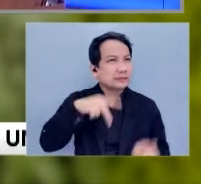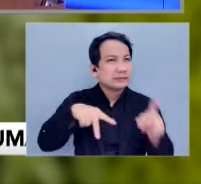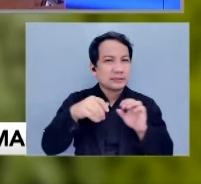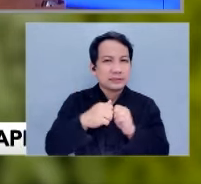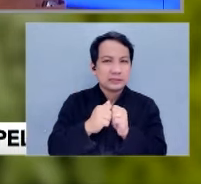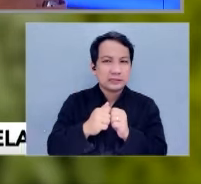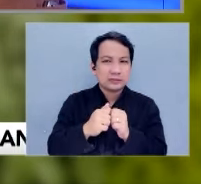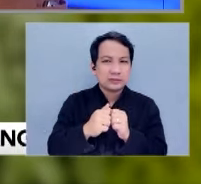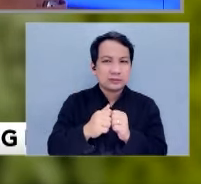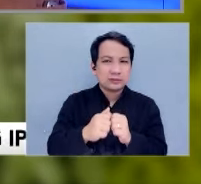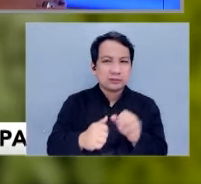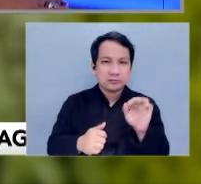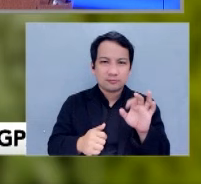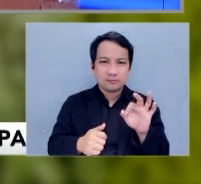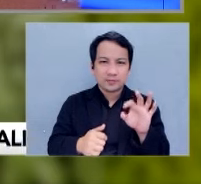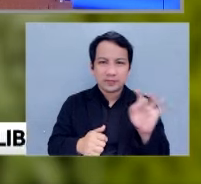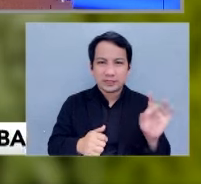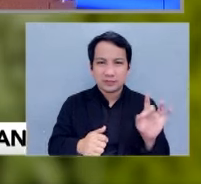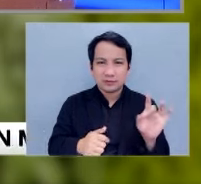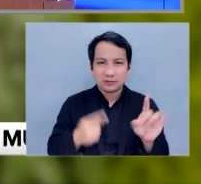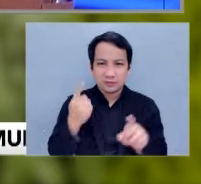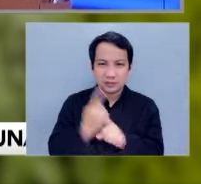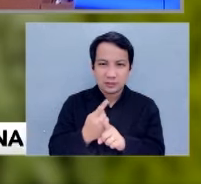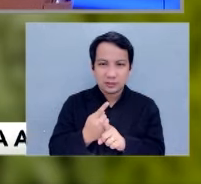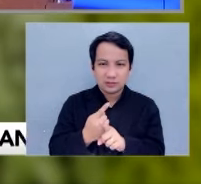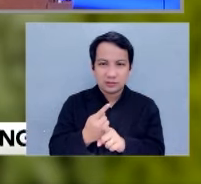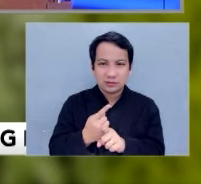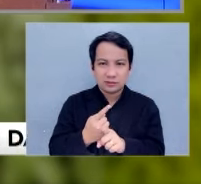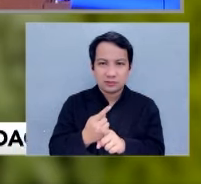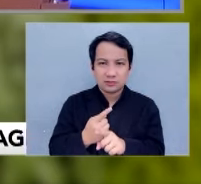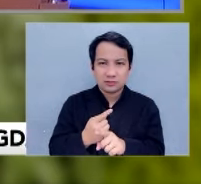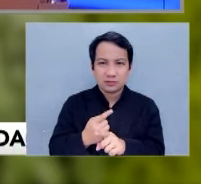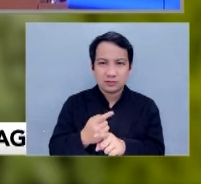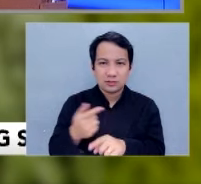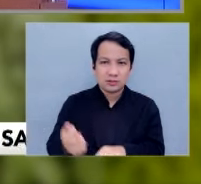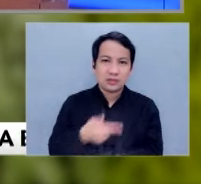what, 1998? Kung tama ako. Kasi kahapon, parang ganun katagal